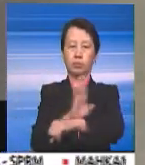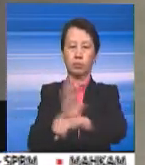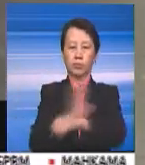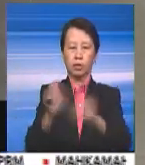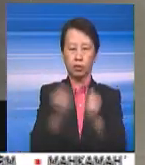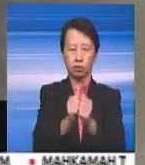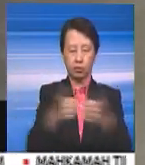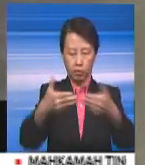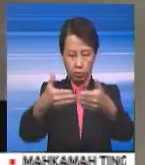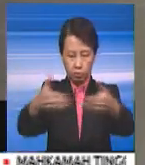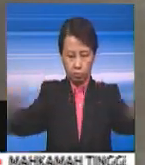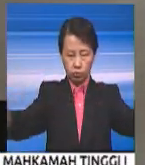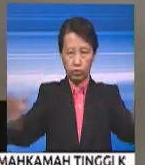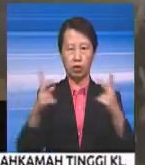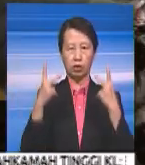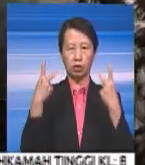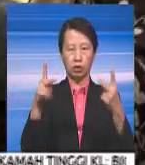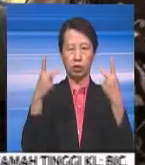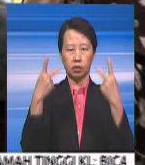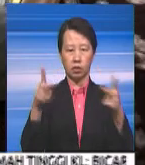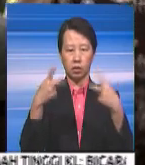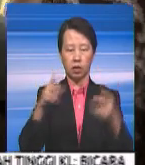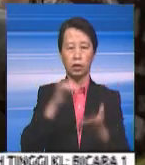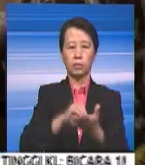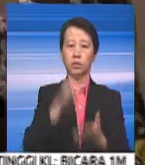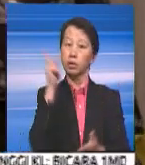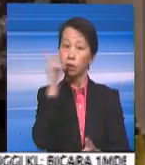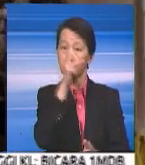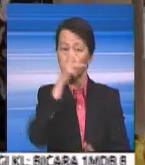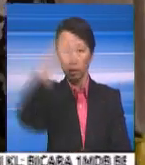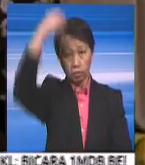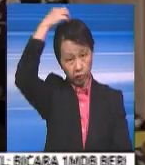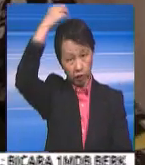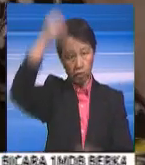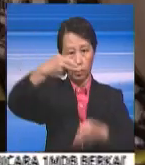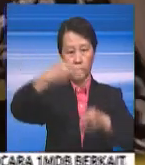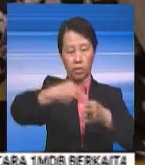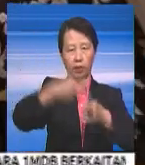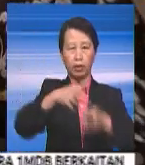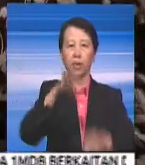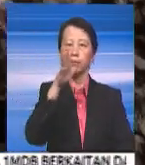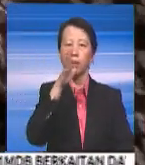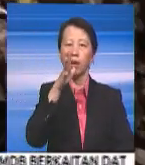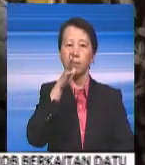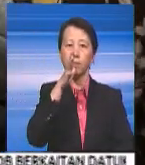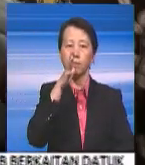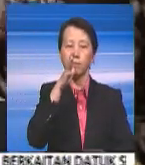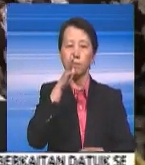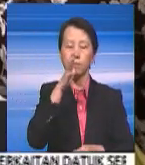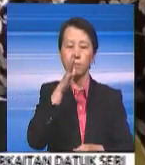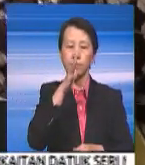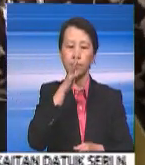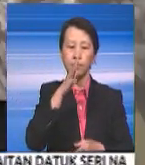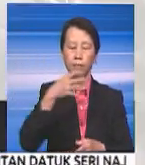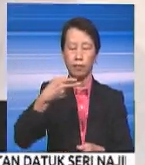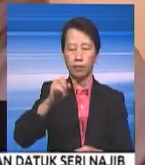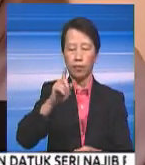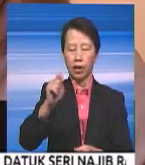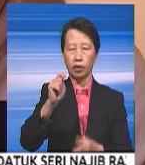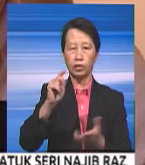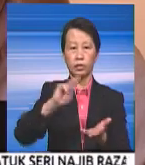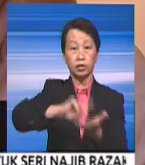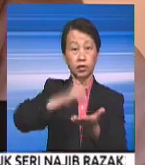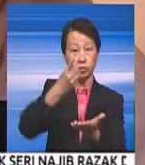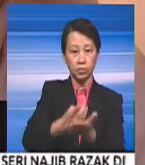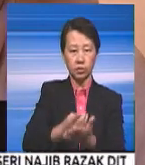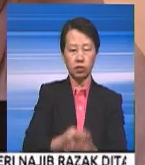dengan membuka sebuah kedai di Kajang, Selangor yang dinamakan Mama's Hot Kitchen. Kita pun